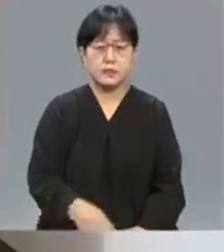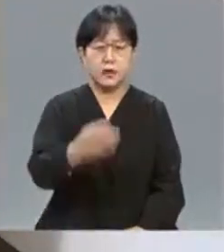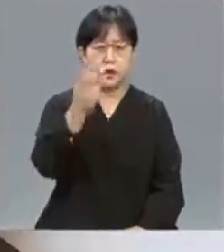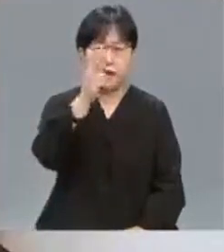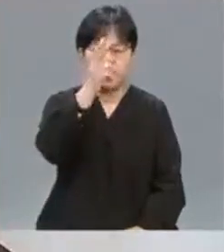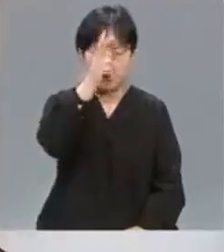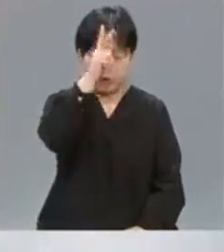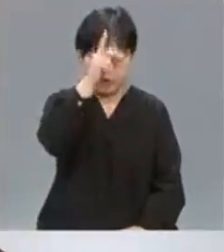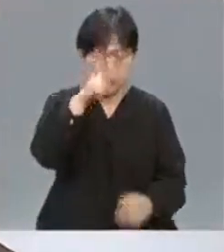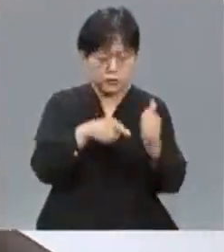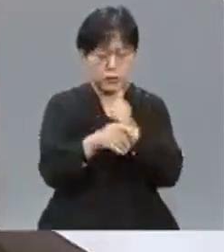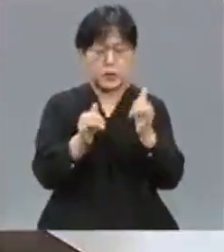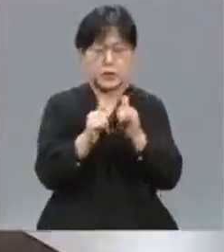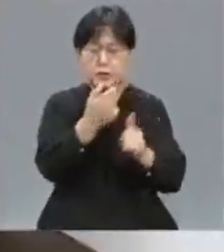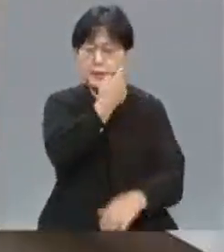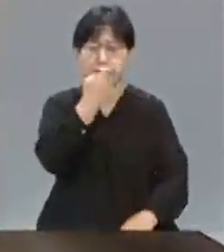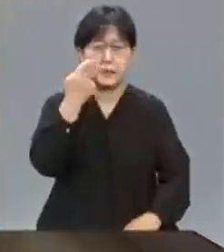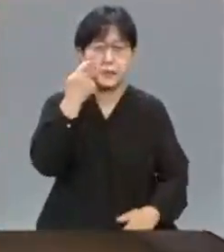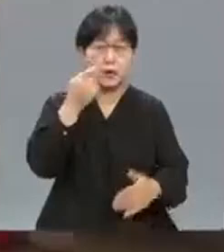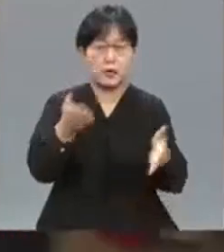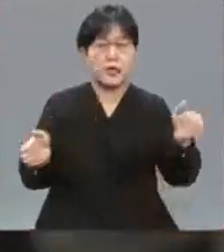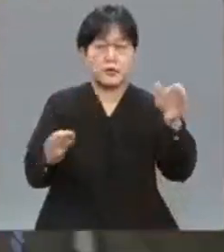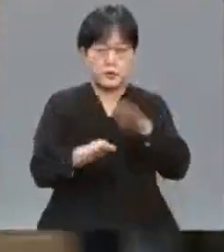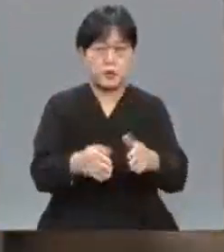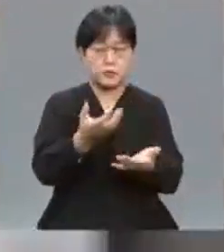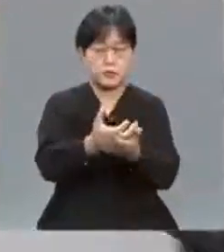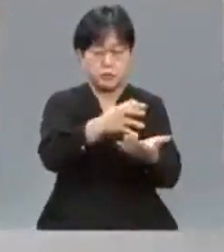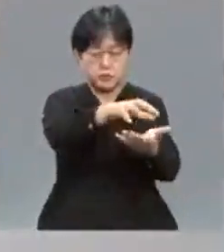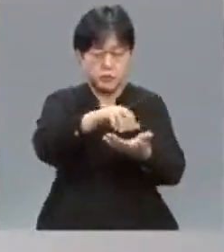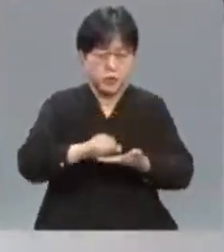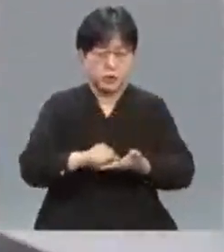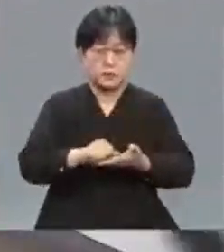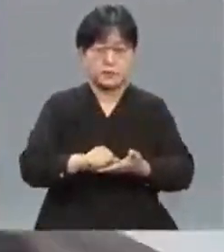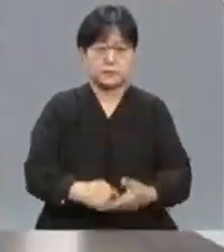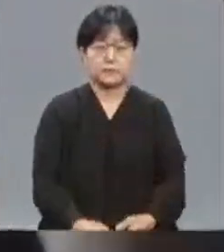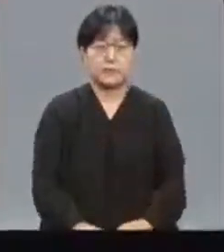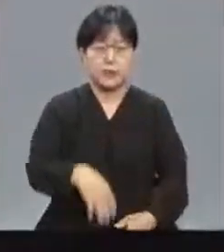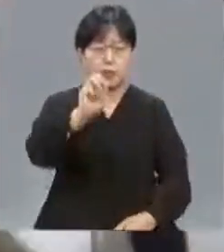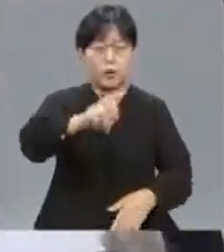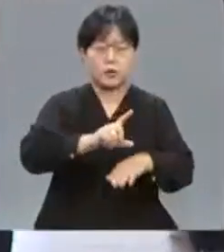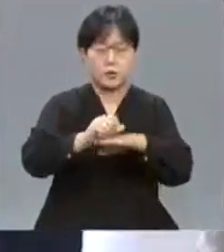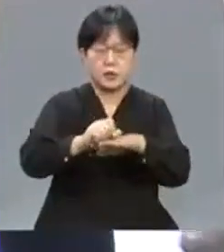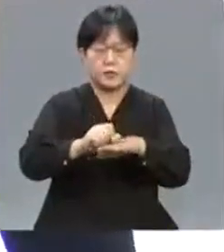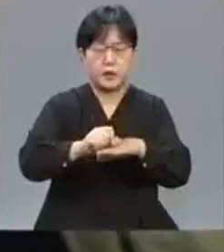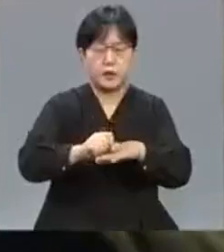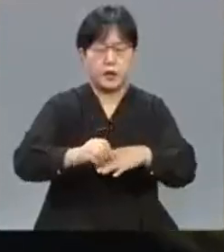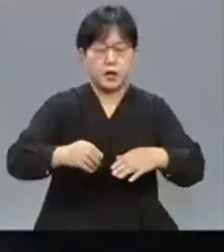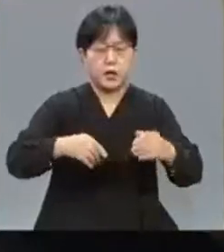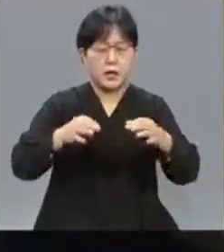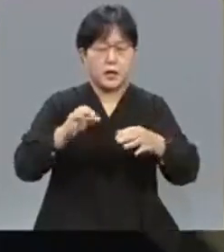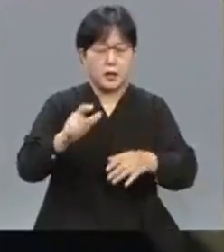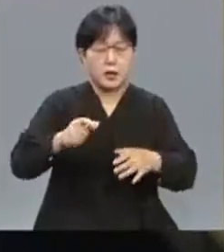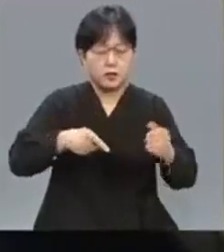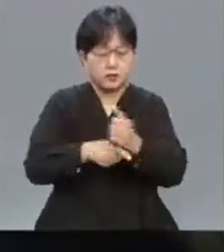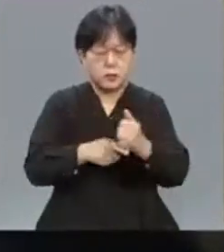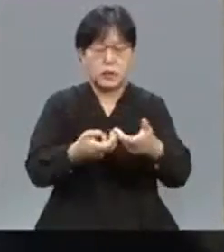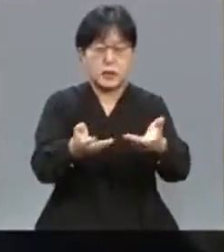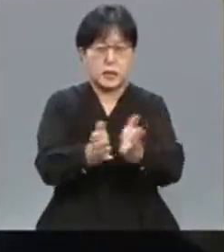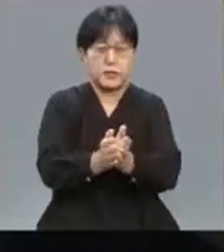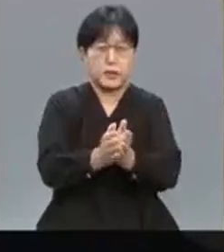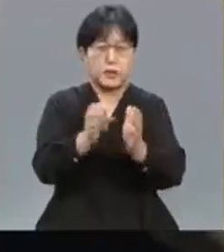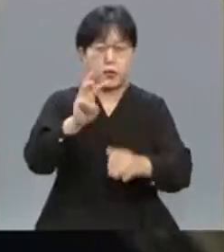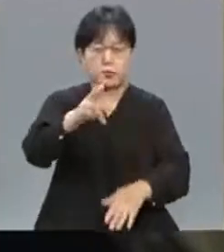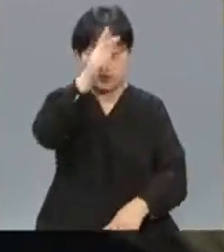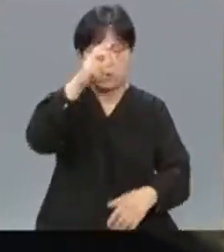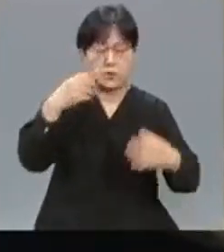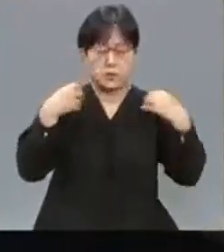검찰 수사관들이 증거품이 담긴 상자와 서류를 들고 나옵니다. 광주지검 반부패 강력수사부가 광주경찰청